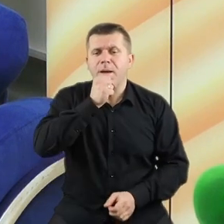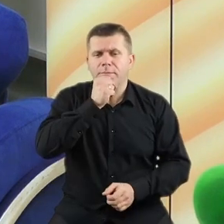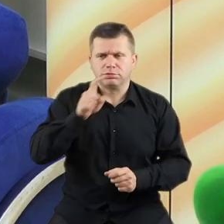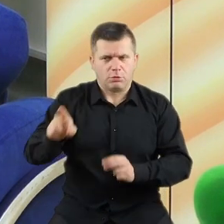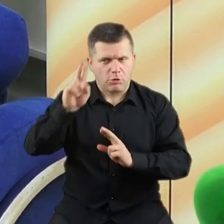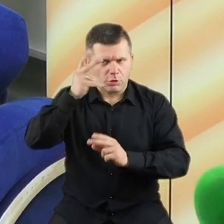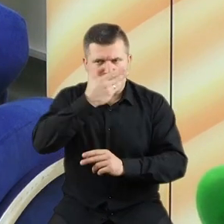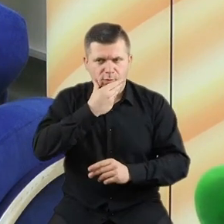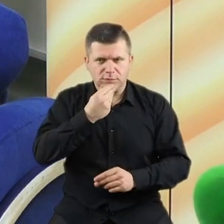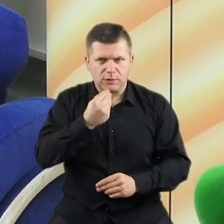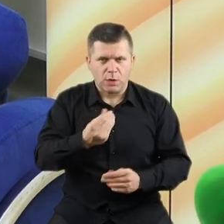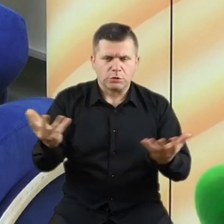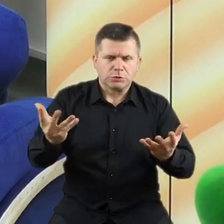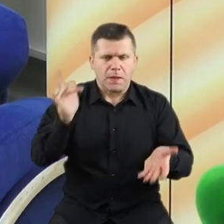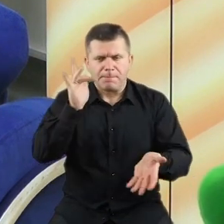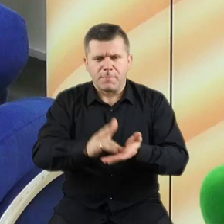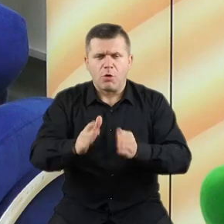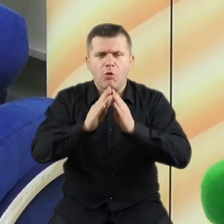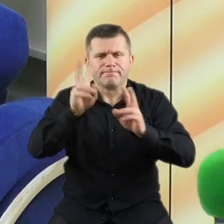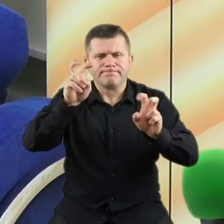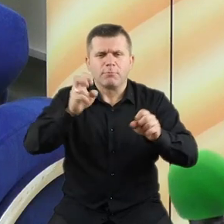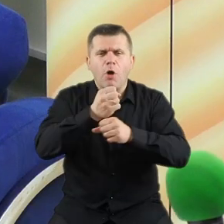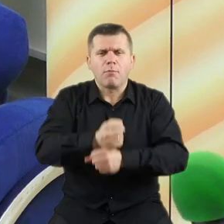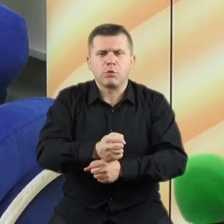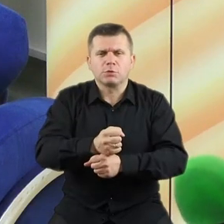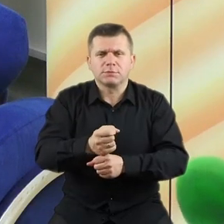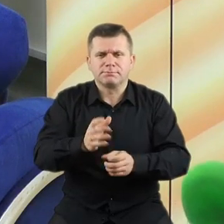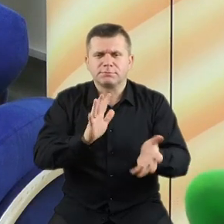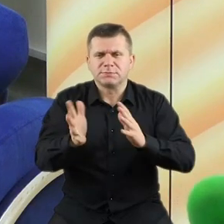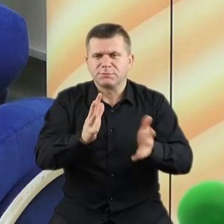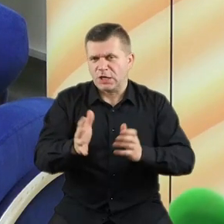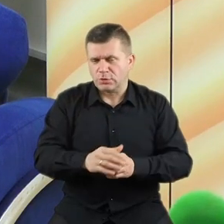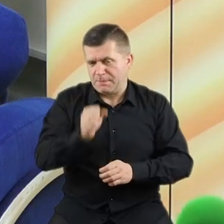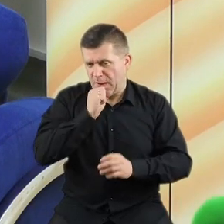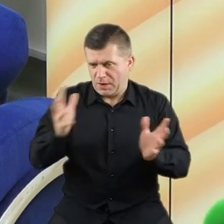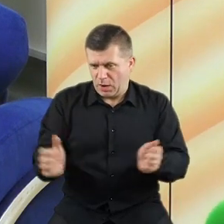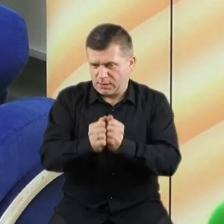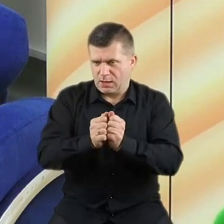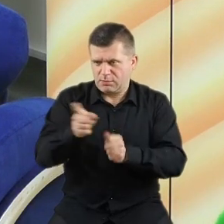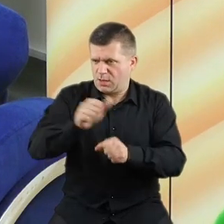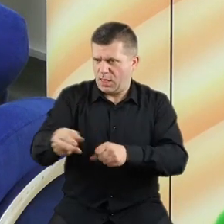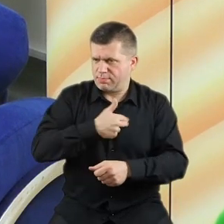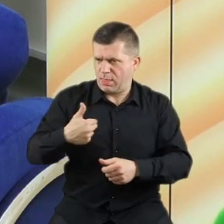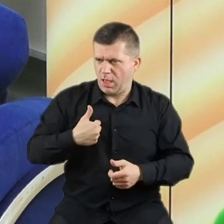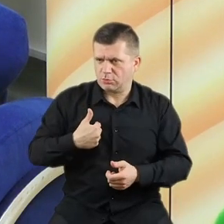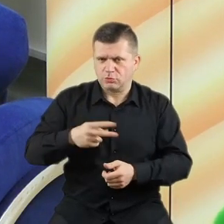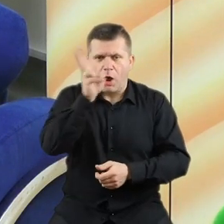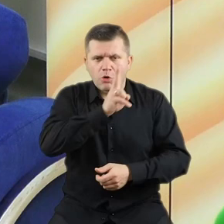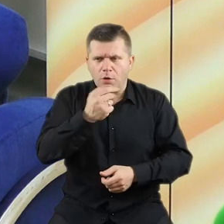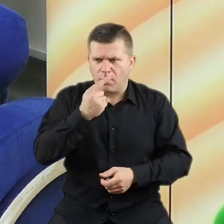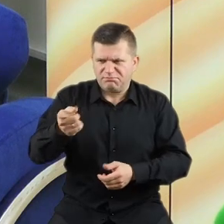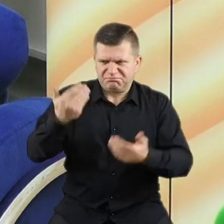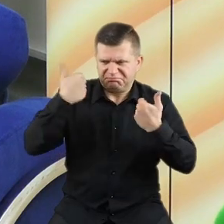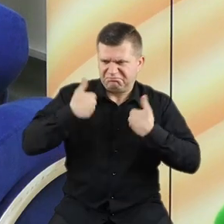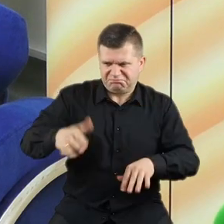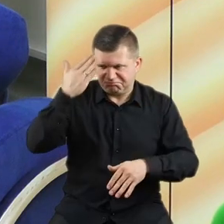babcia ją rozpoznała gdzieś w jakimś obozie przejściowym. Babcia ją odnalazła i powiedziała, ty jesteś nasza, a rodzice